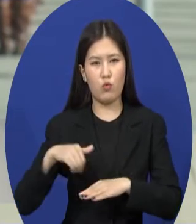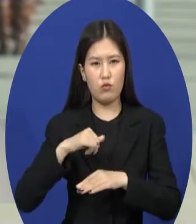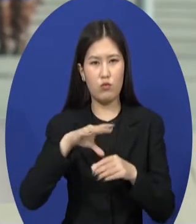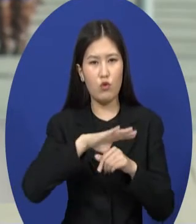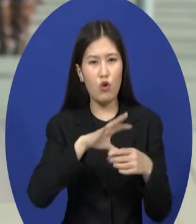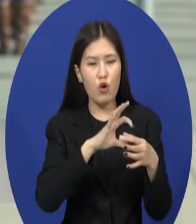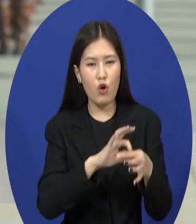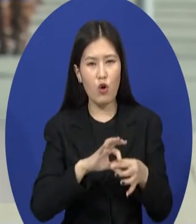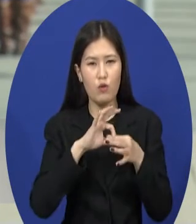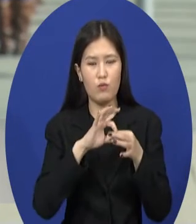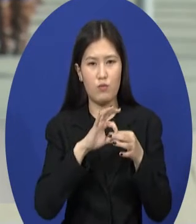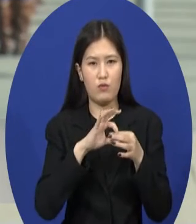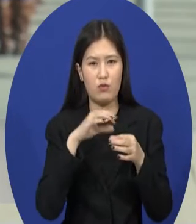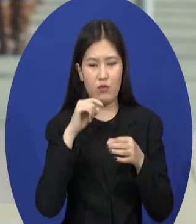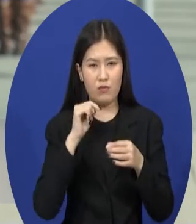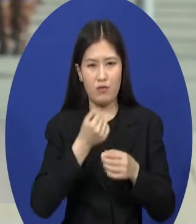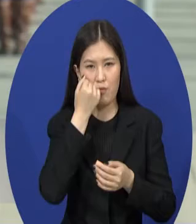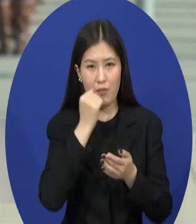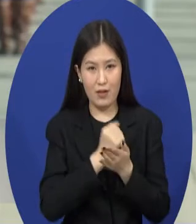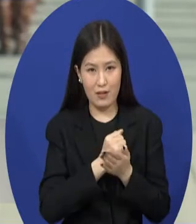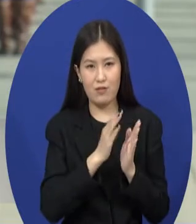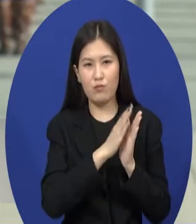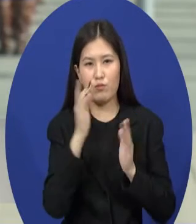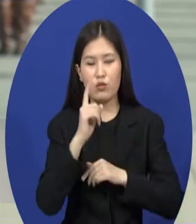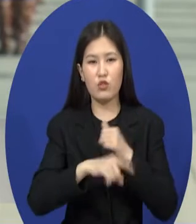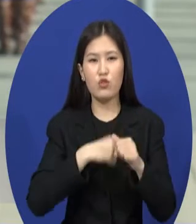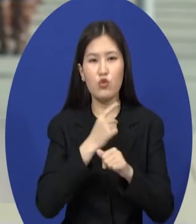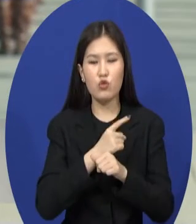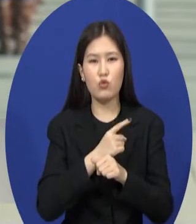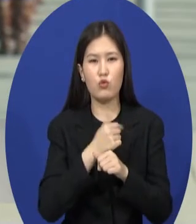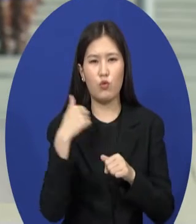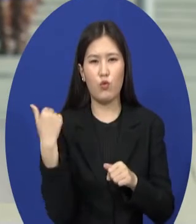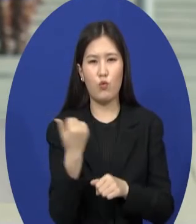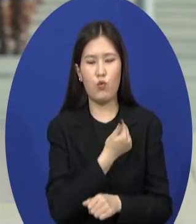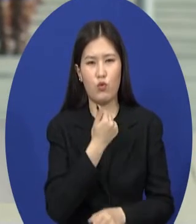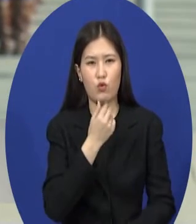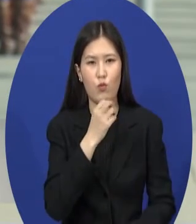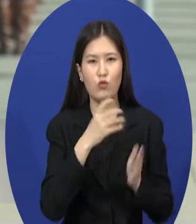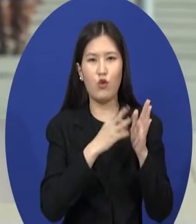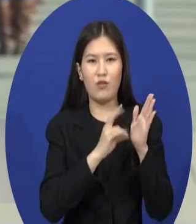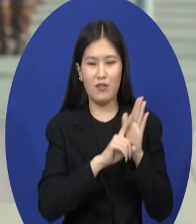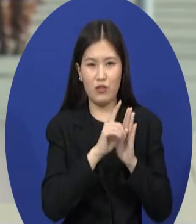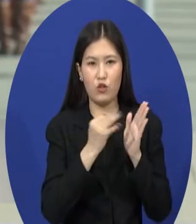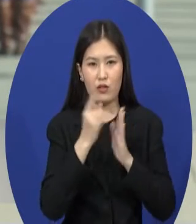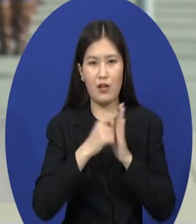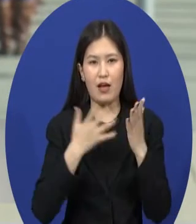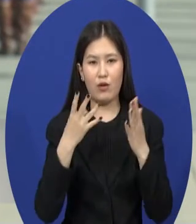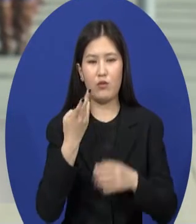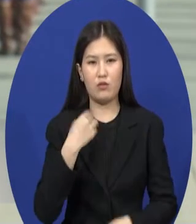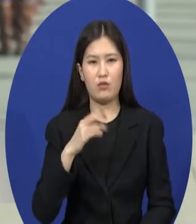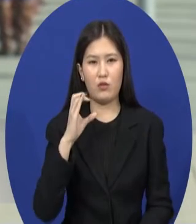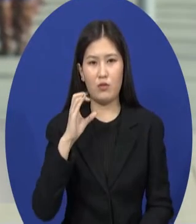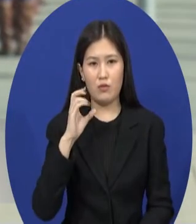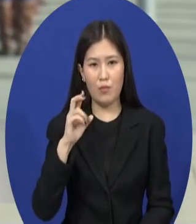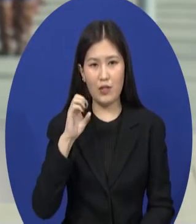батлагдж 2009 оноос хойш жилбүрийн 7-р сарын 10-ны энэ өдөр Сүхбаатарын талбайд Монгол улсынхаа